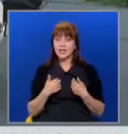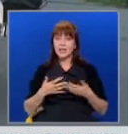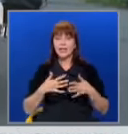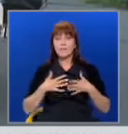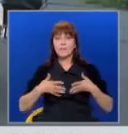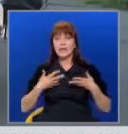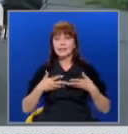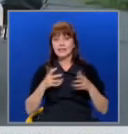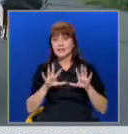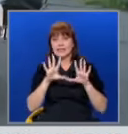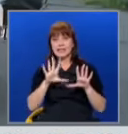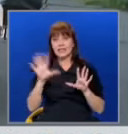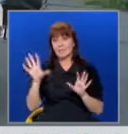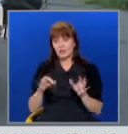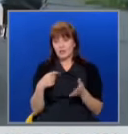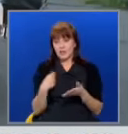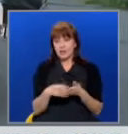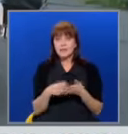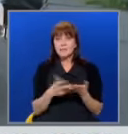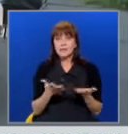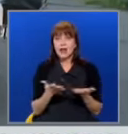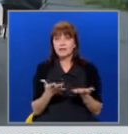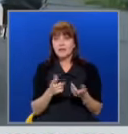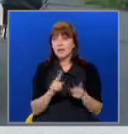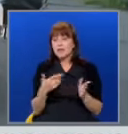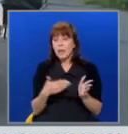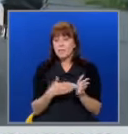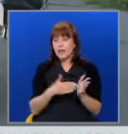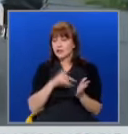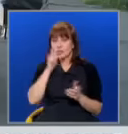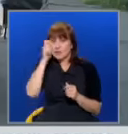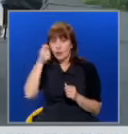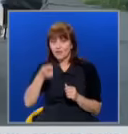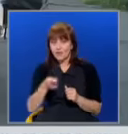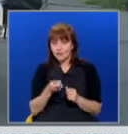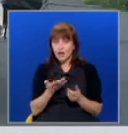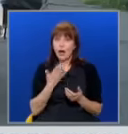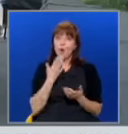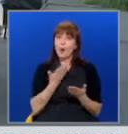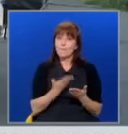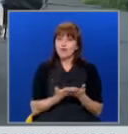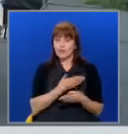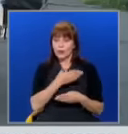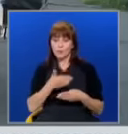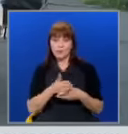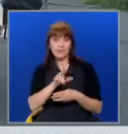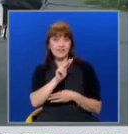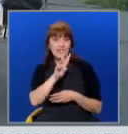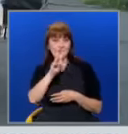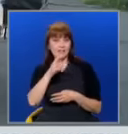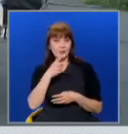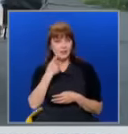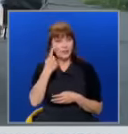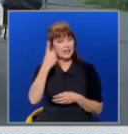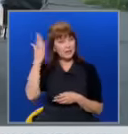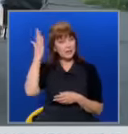за 10%. Според мен нищо не пречи то да се уважи. Още повече, че беше обявено тук последните 2-3 години от един министър,